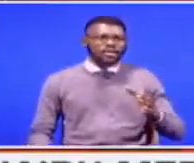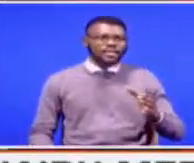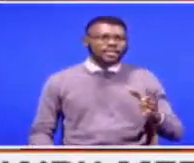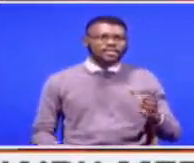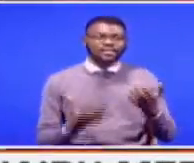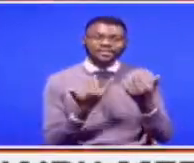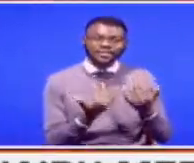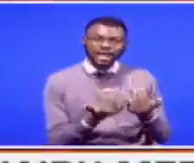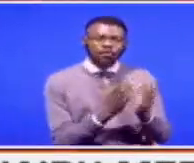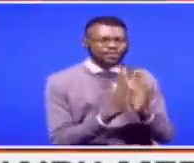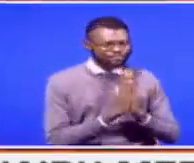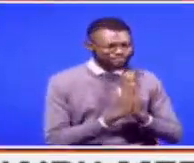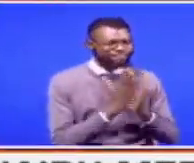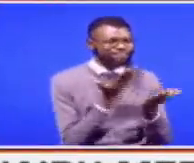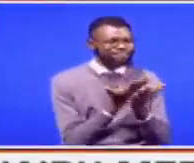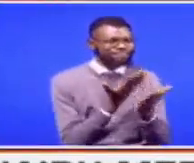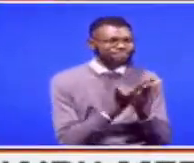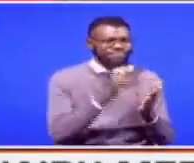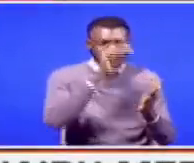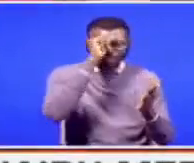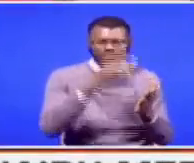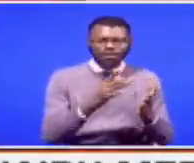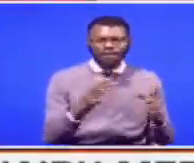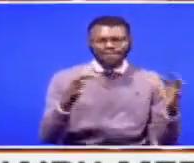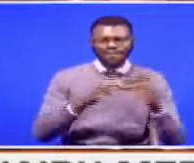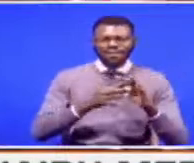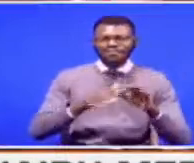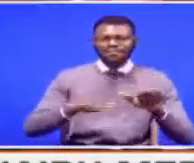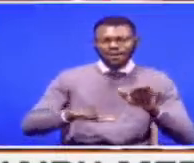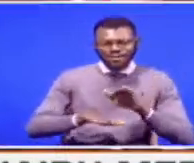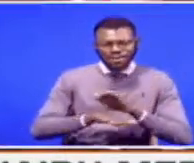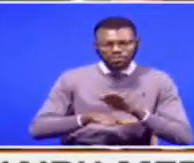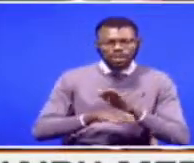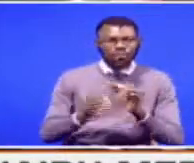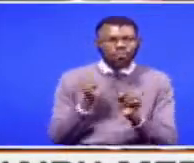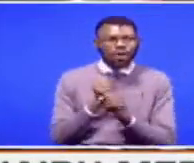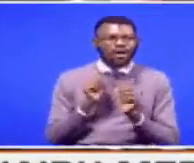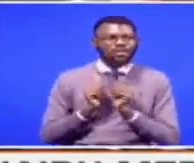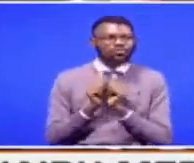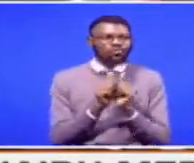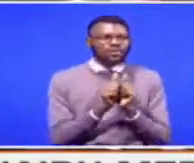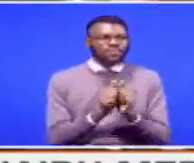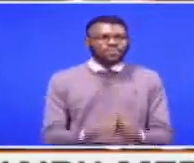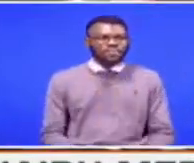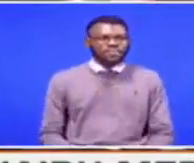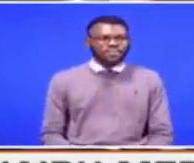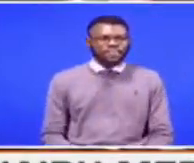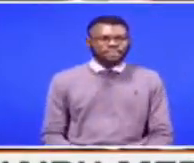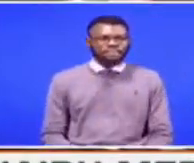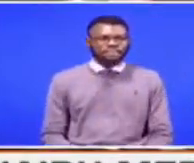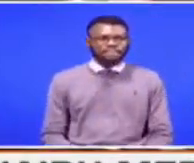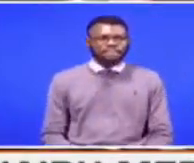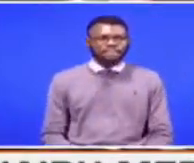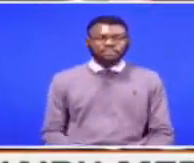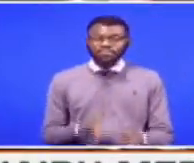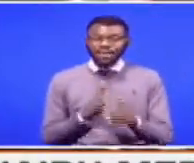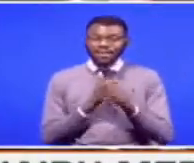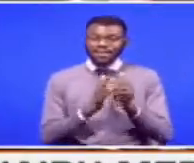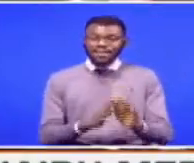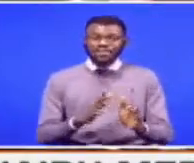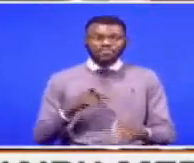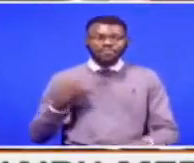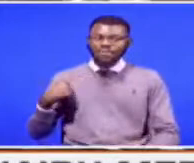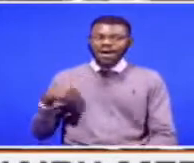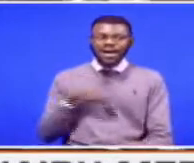gavana kushirikiana na naibu wake katika utendaji kazi. Kitu kilioko, wewe wachana na sisi leaders, weka